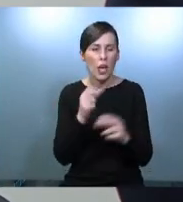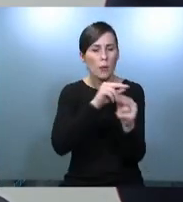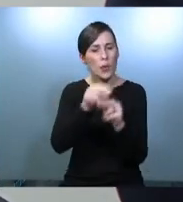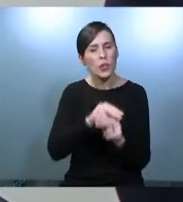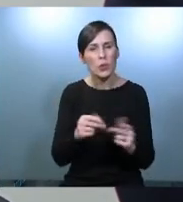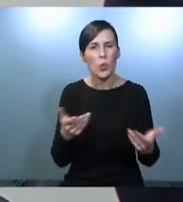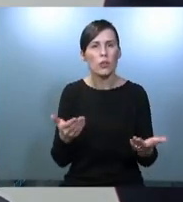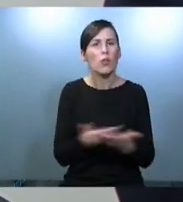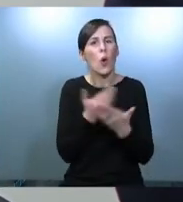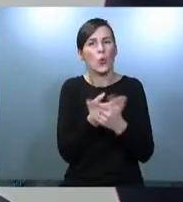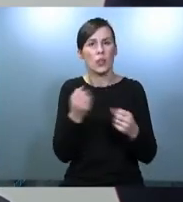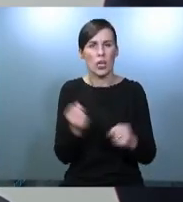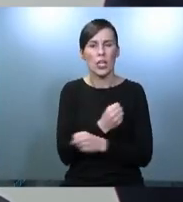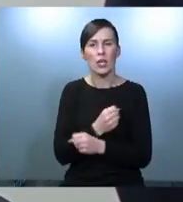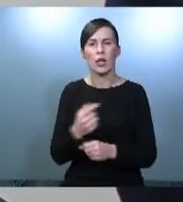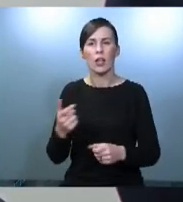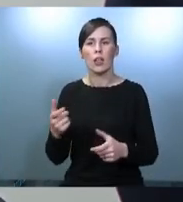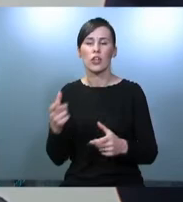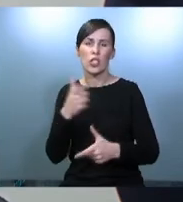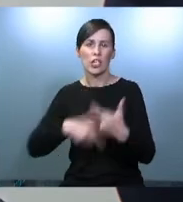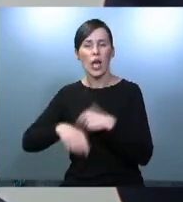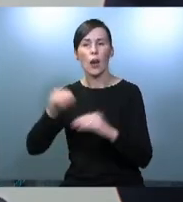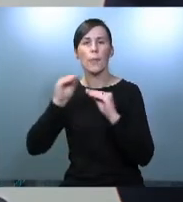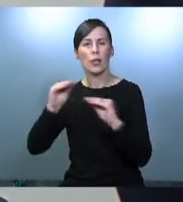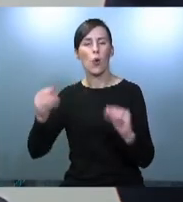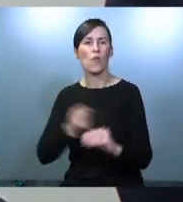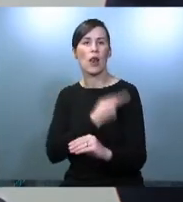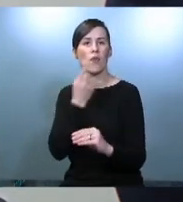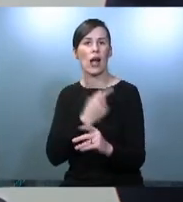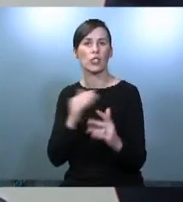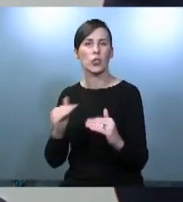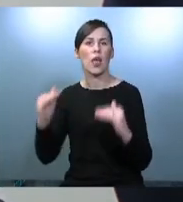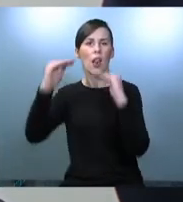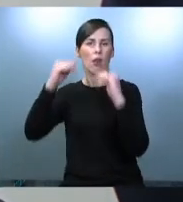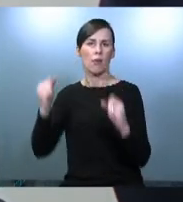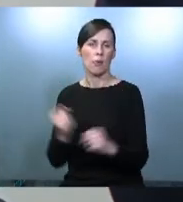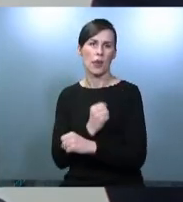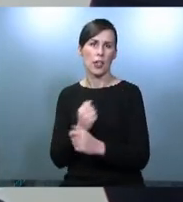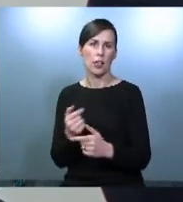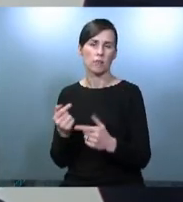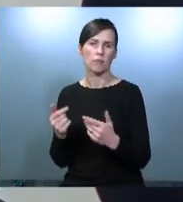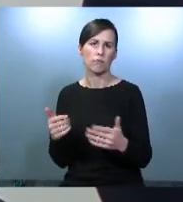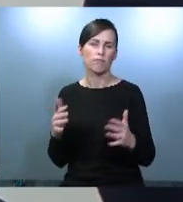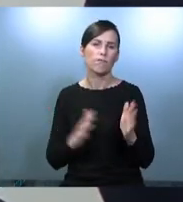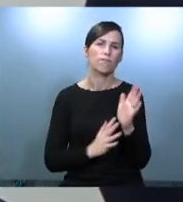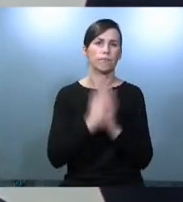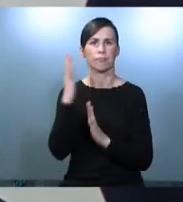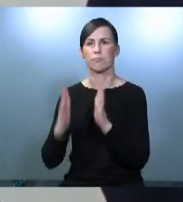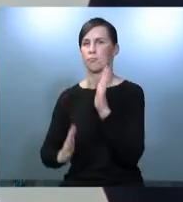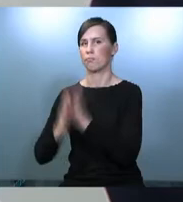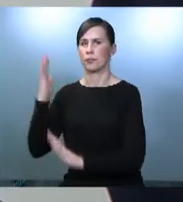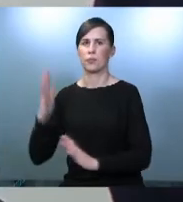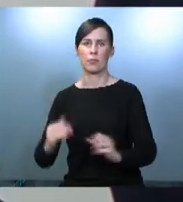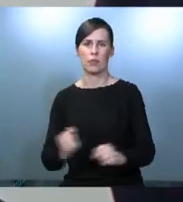pedagogų kvalifikacijos kelimą. Visa tai leis į Kėdainius sugražinti jaunas šeimas